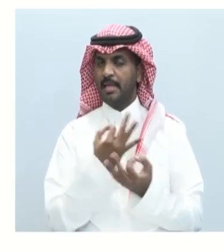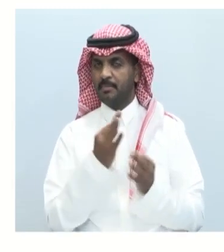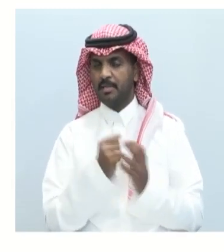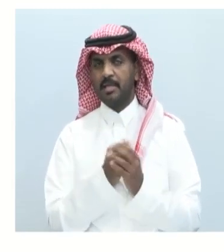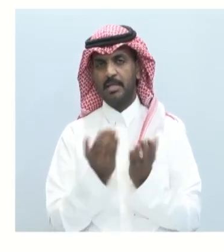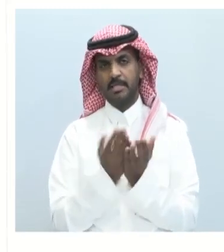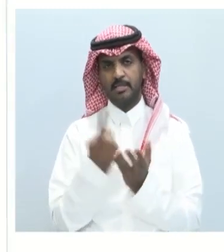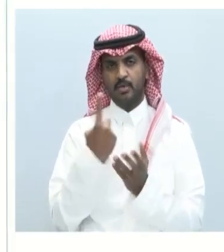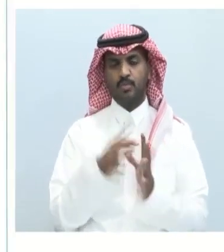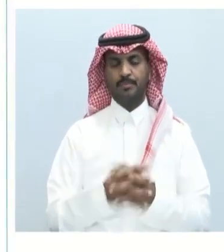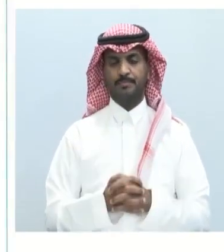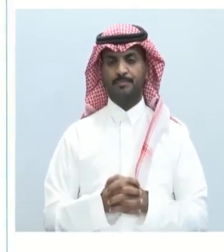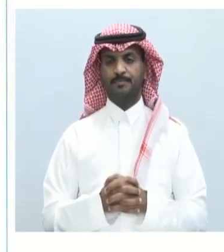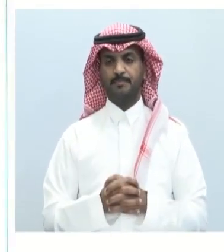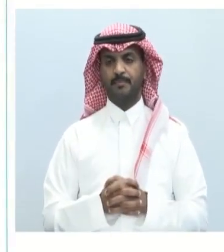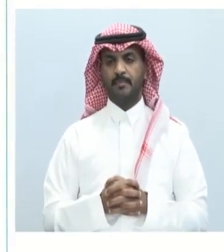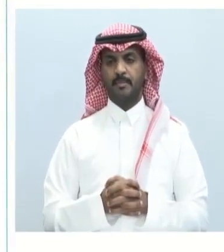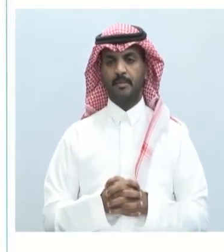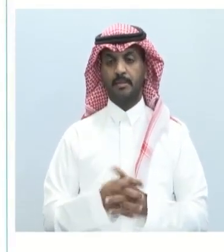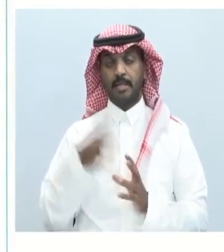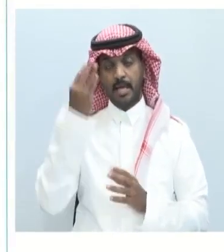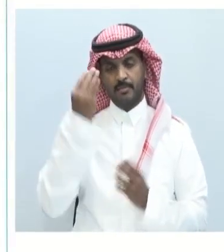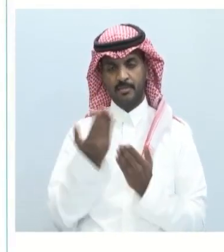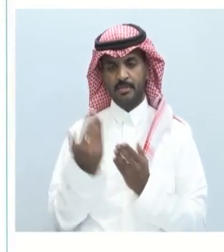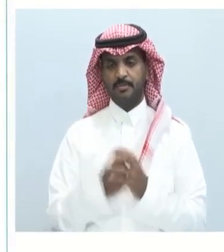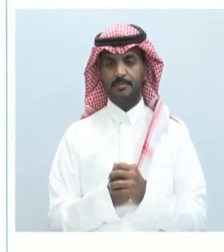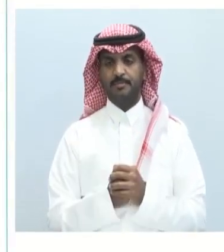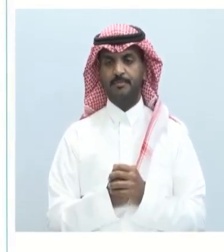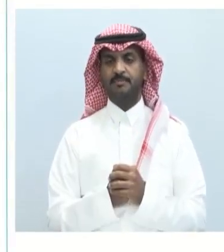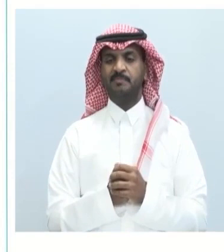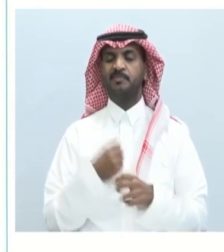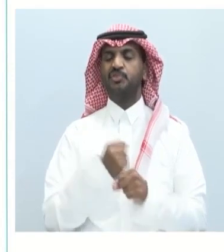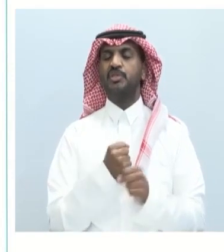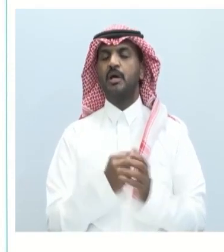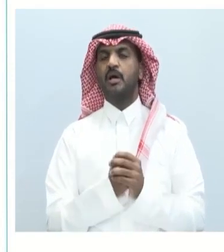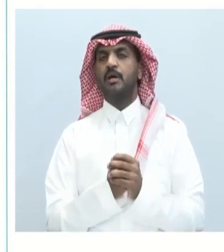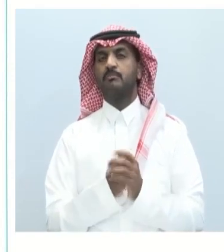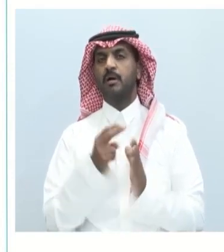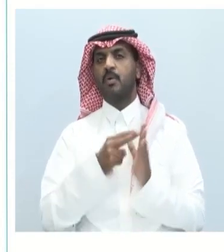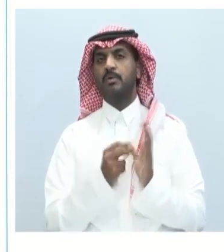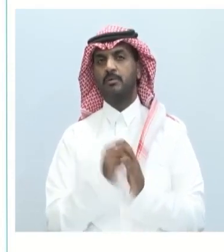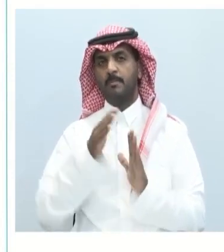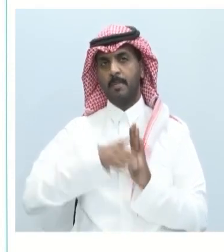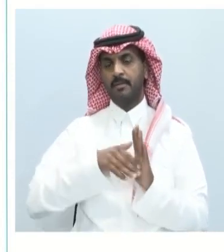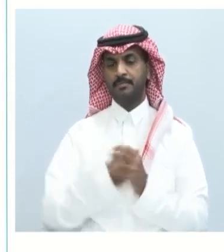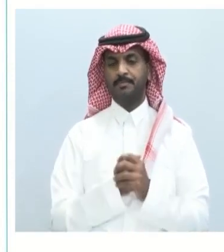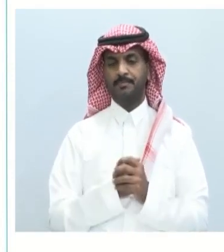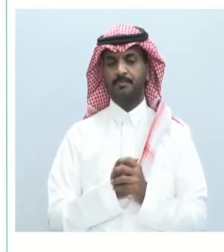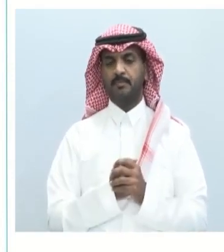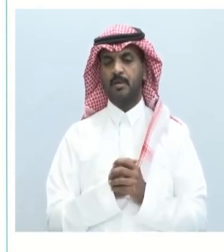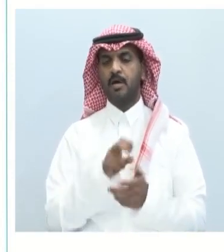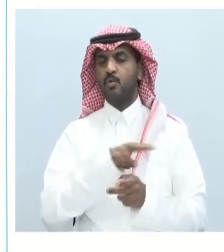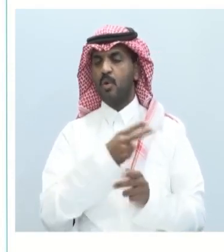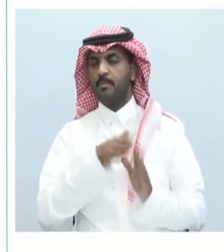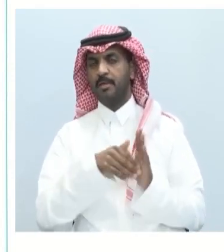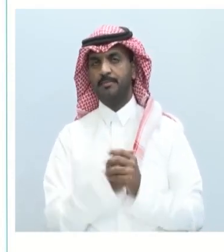الاول تعلمنا في الدرس السابق درس انشاء قواعد البيانات الجزء الثاني انواق انواع